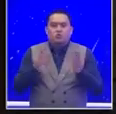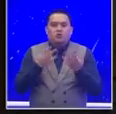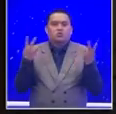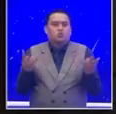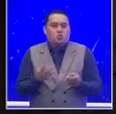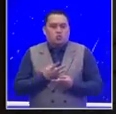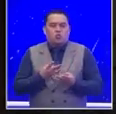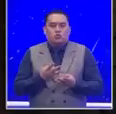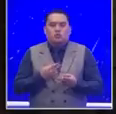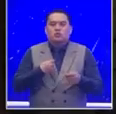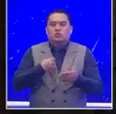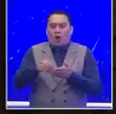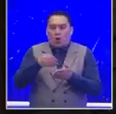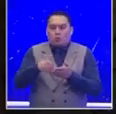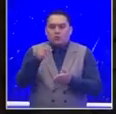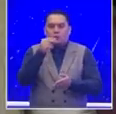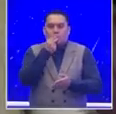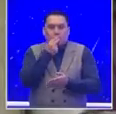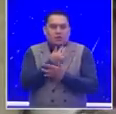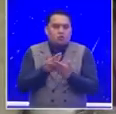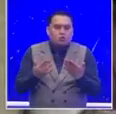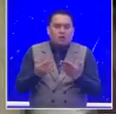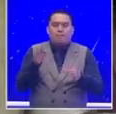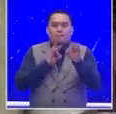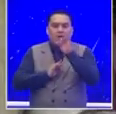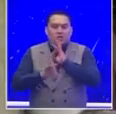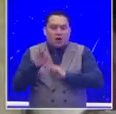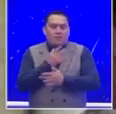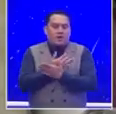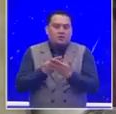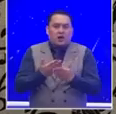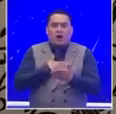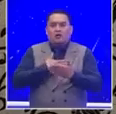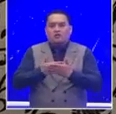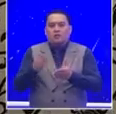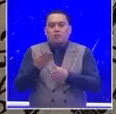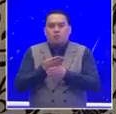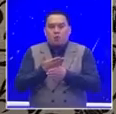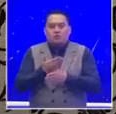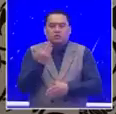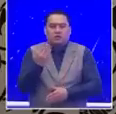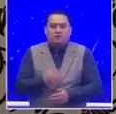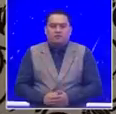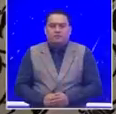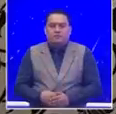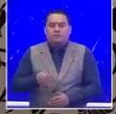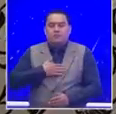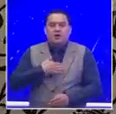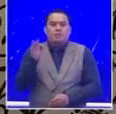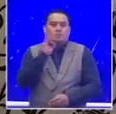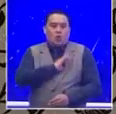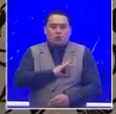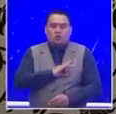надо. Необходимо закупить продукты питания и медикаменты. На помощь пенсионерам пришли волонтеры. И мы, пользуясь помощью волонтеров